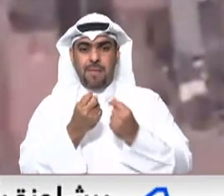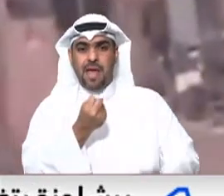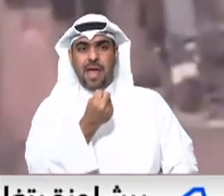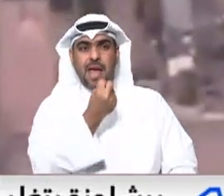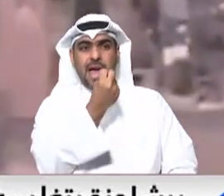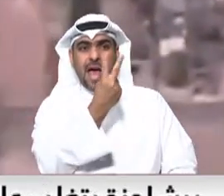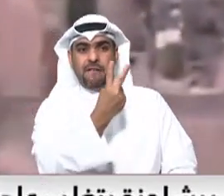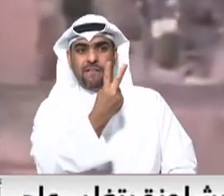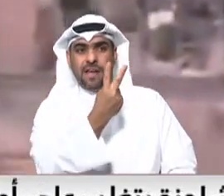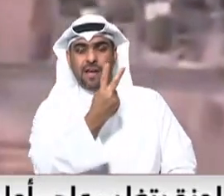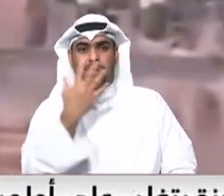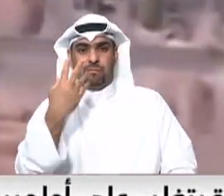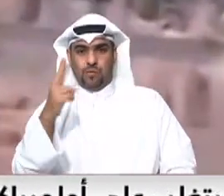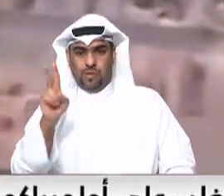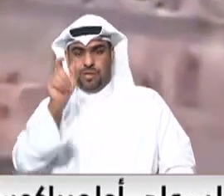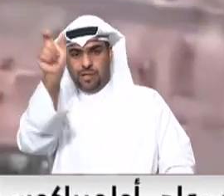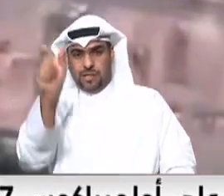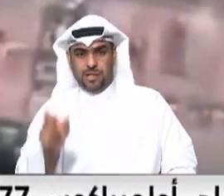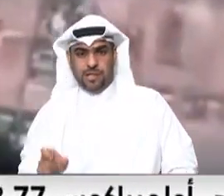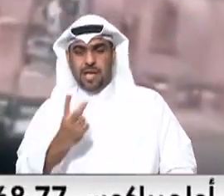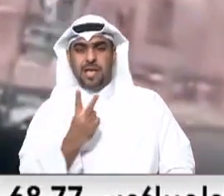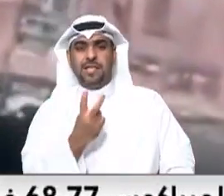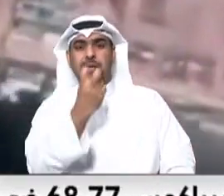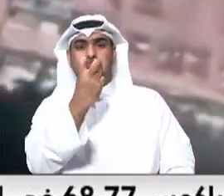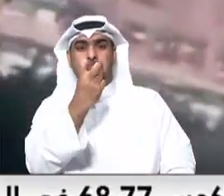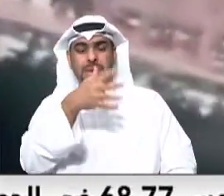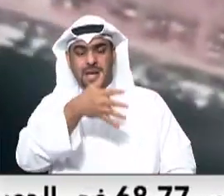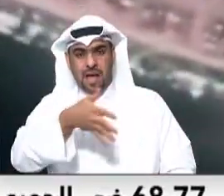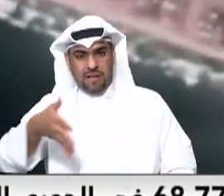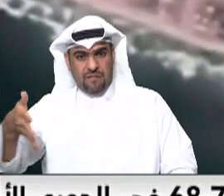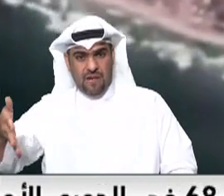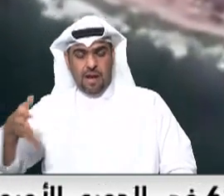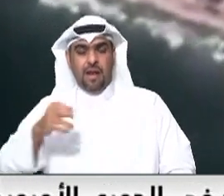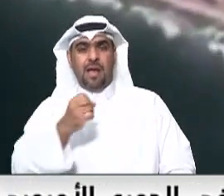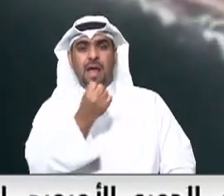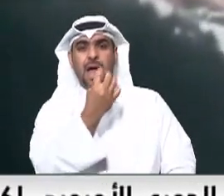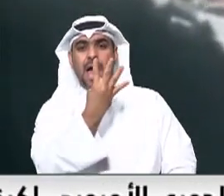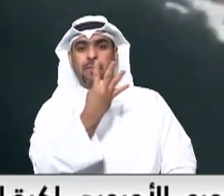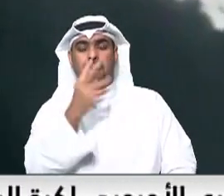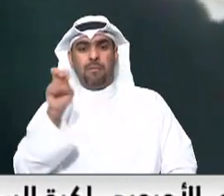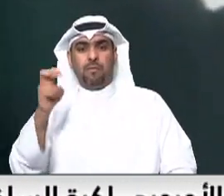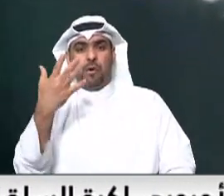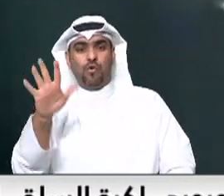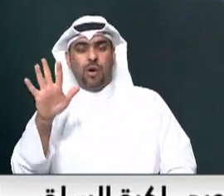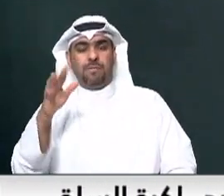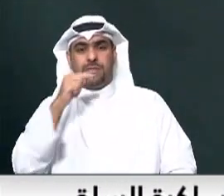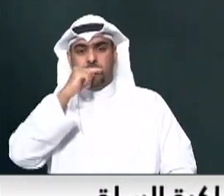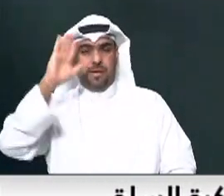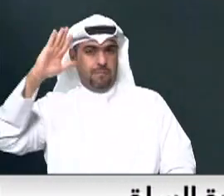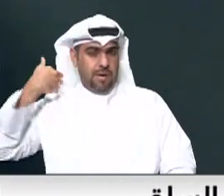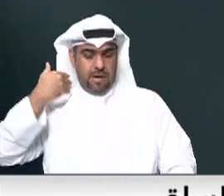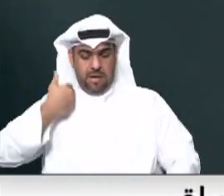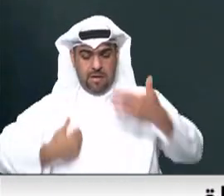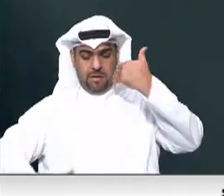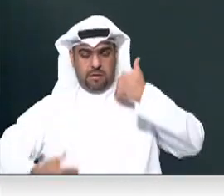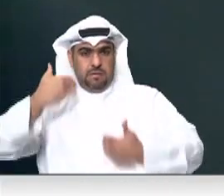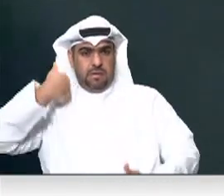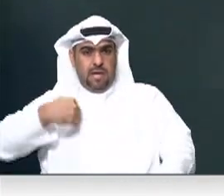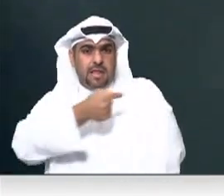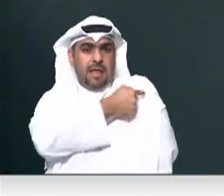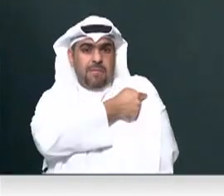724 طفلا و 458 امرأة، بينما يقترب عدد الجرحى من 10,000